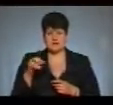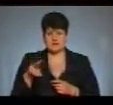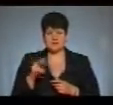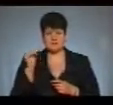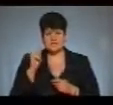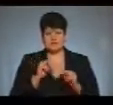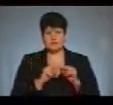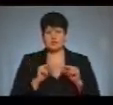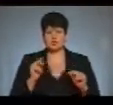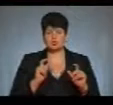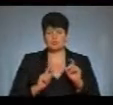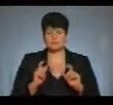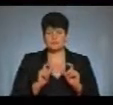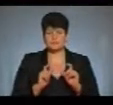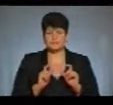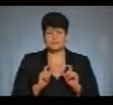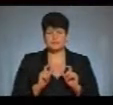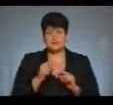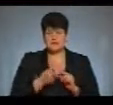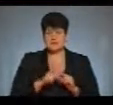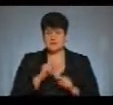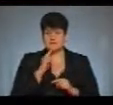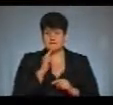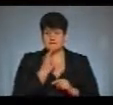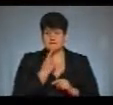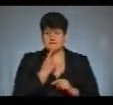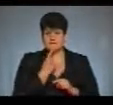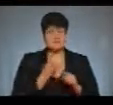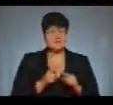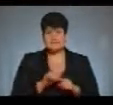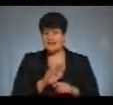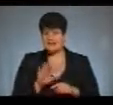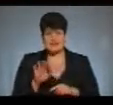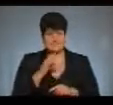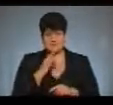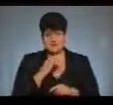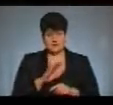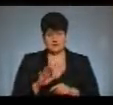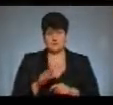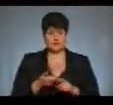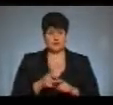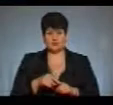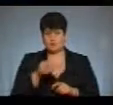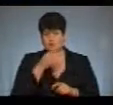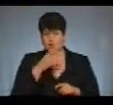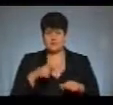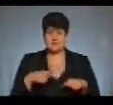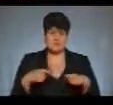педагогічному університеті. Це важко? Ні, це не важко. Мені дуже подобається